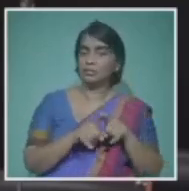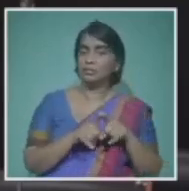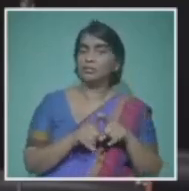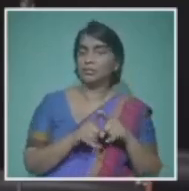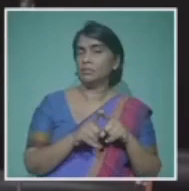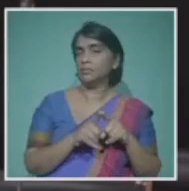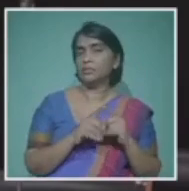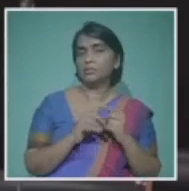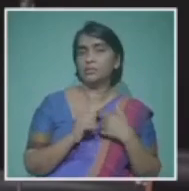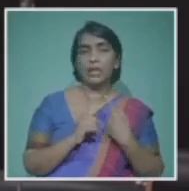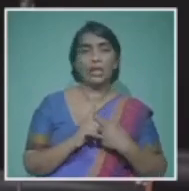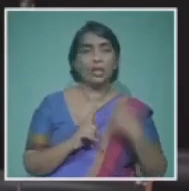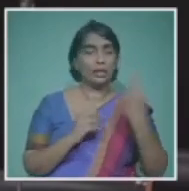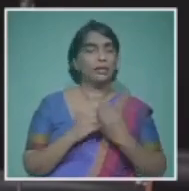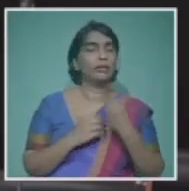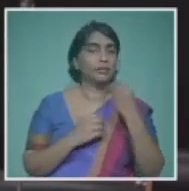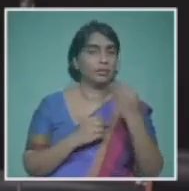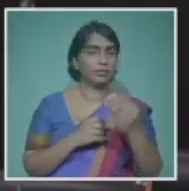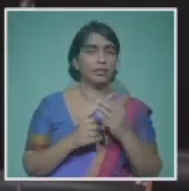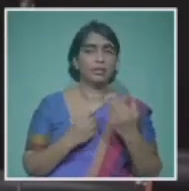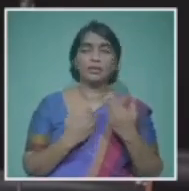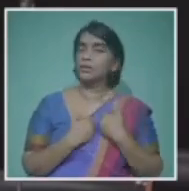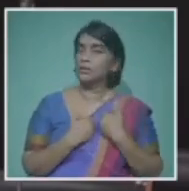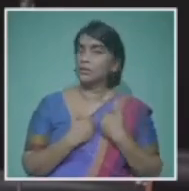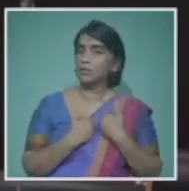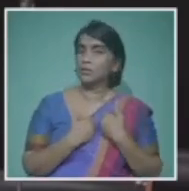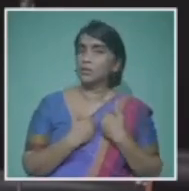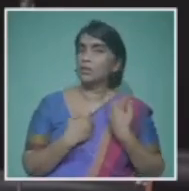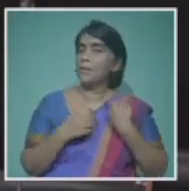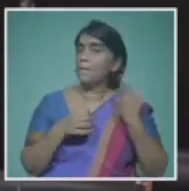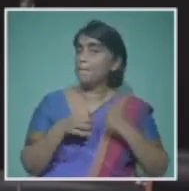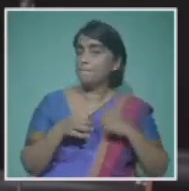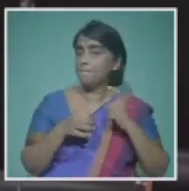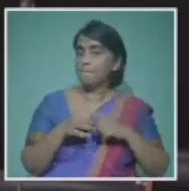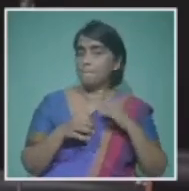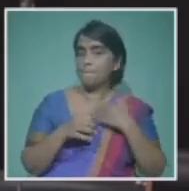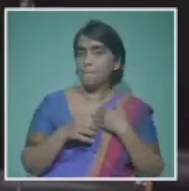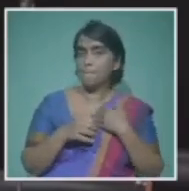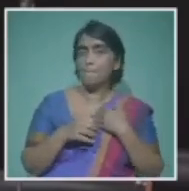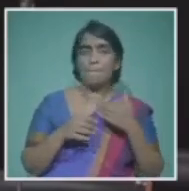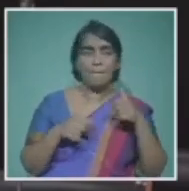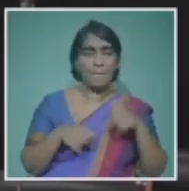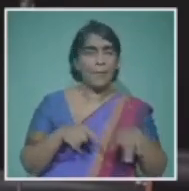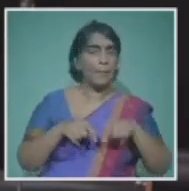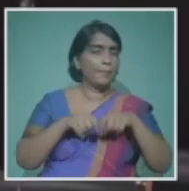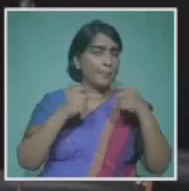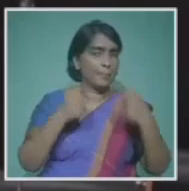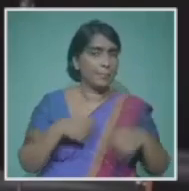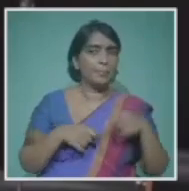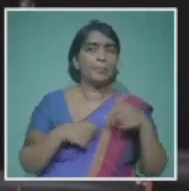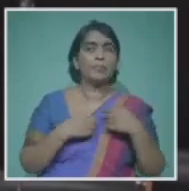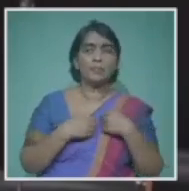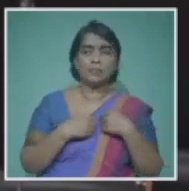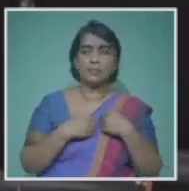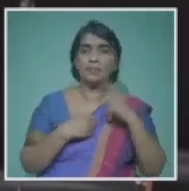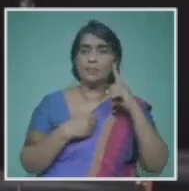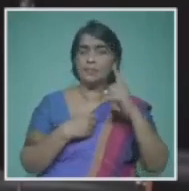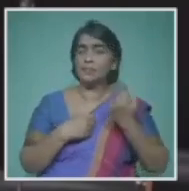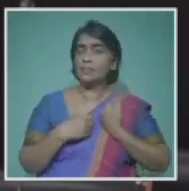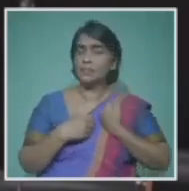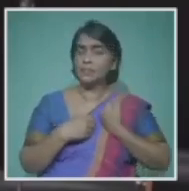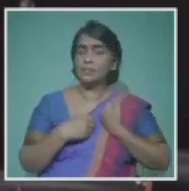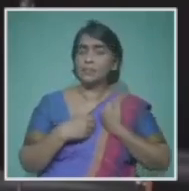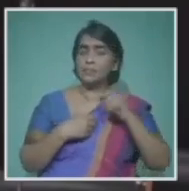වෛද්‍ය විද්‍යාවට අපි දියුණුව දෙනවා. මගේ ප්‍රශ්නේ තියෙන්නේ අපි අද වියදම් කරනවා එක වෛද්‍ය